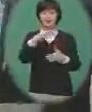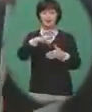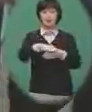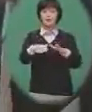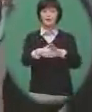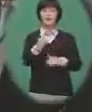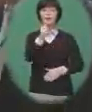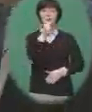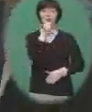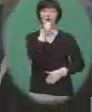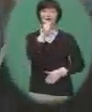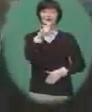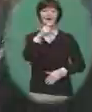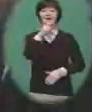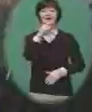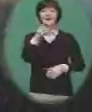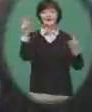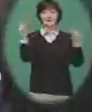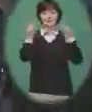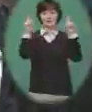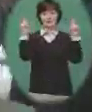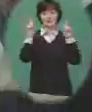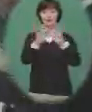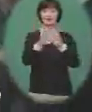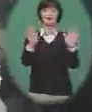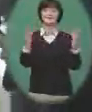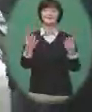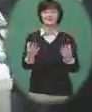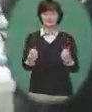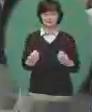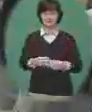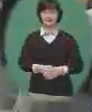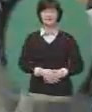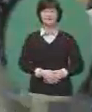を紹介するハンガリーフェアを開催しました。